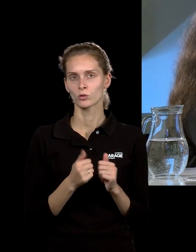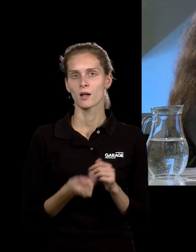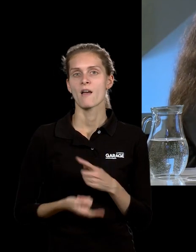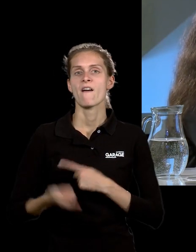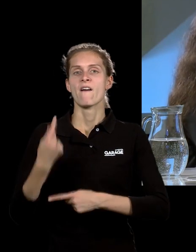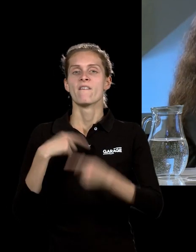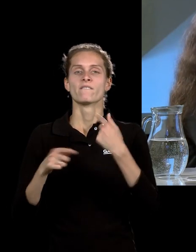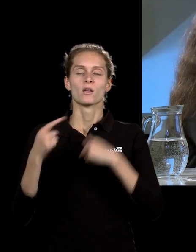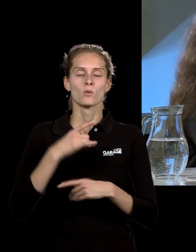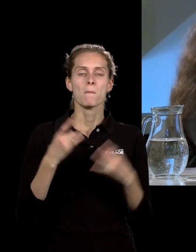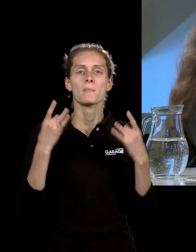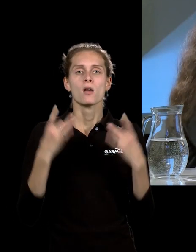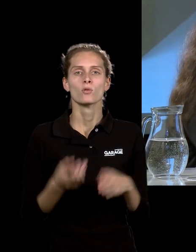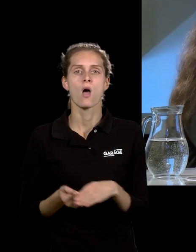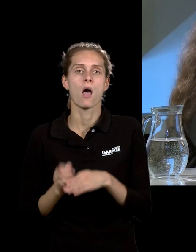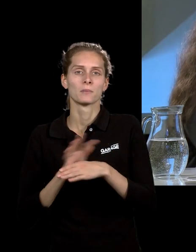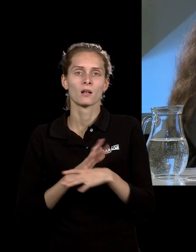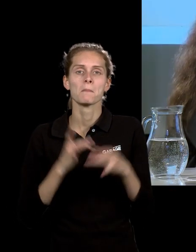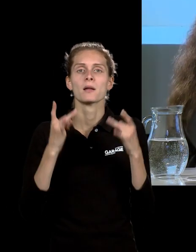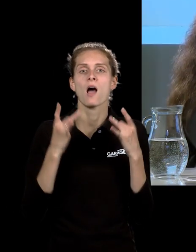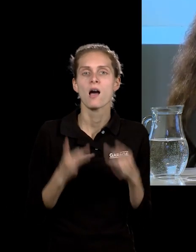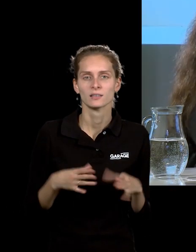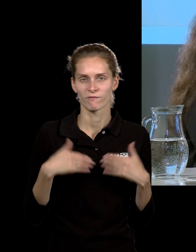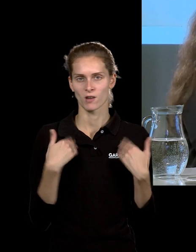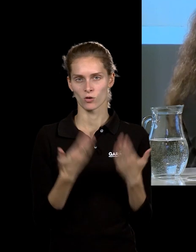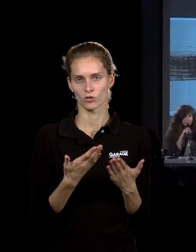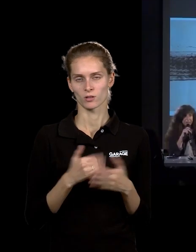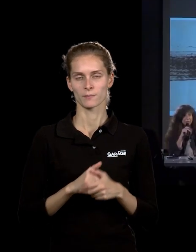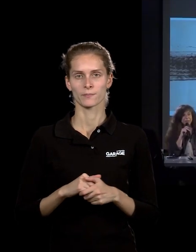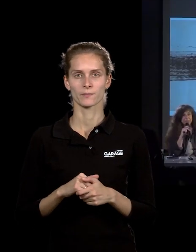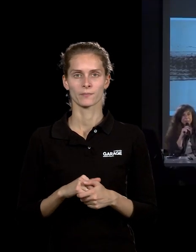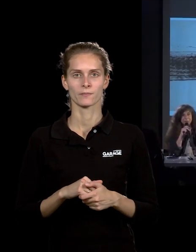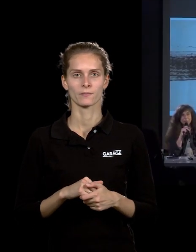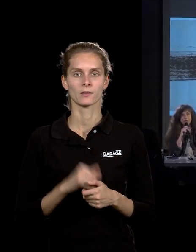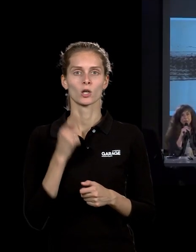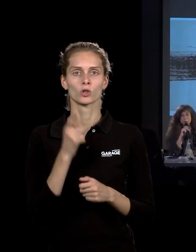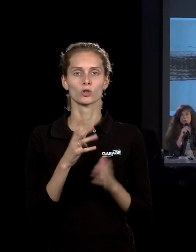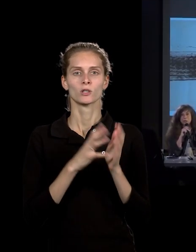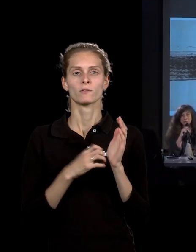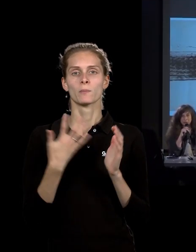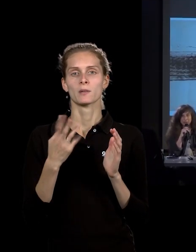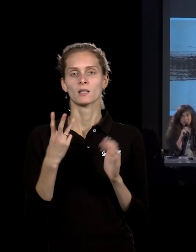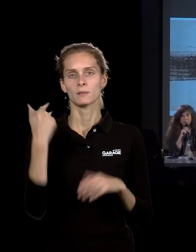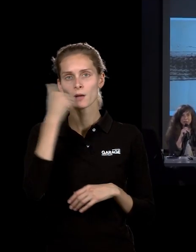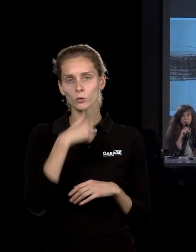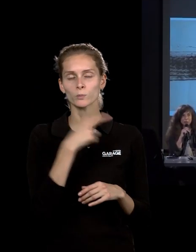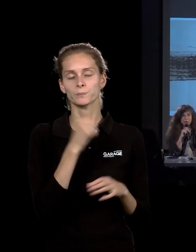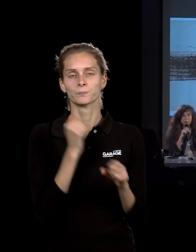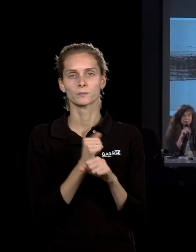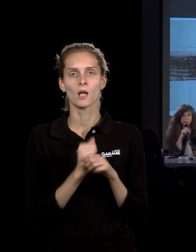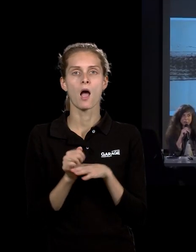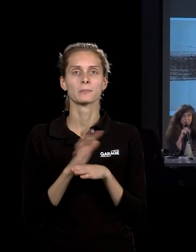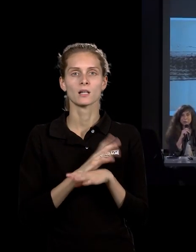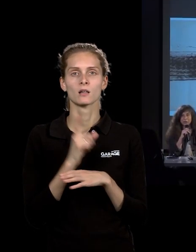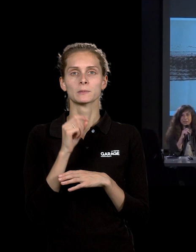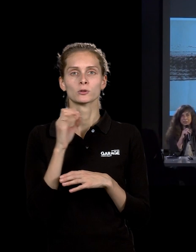простейшей абстракции, к бытовым выражениям этой простейшей формы. И в 1953 году он делает, ну, абстрактный экспрессионизм,